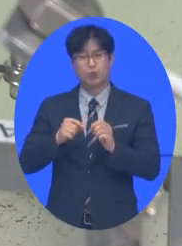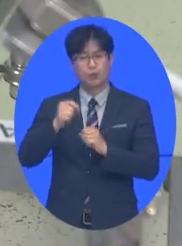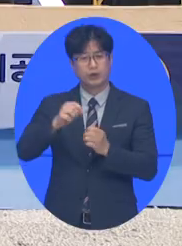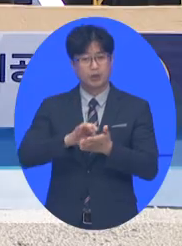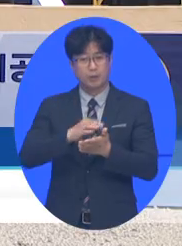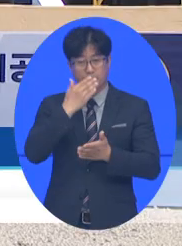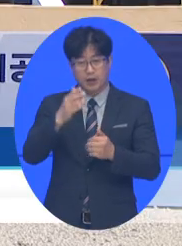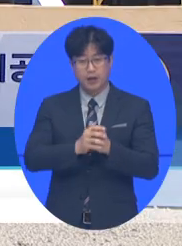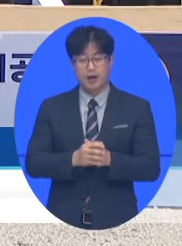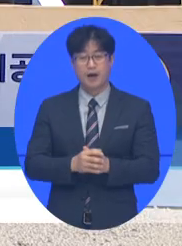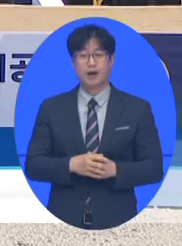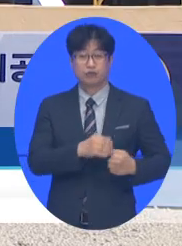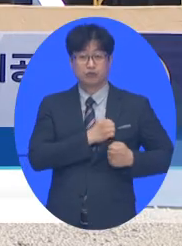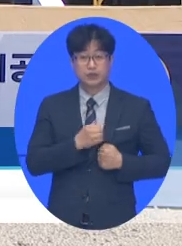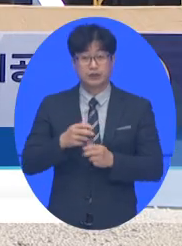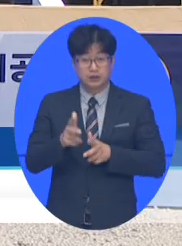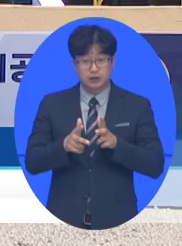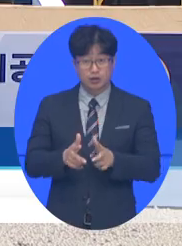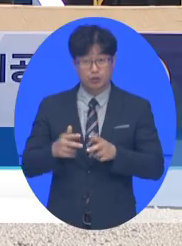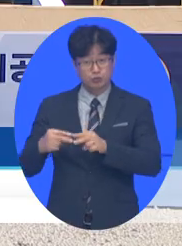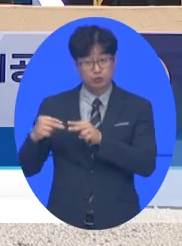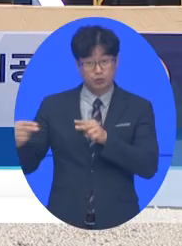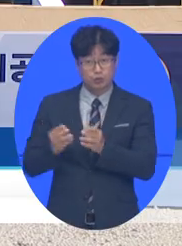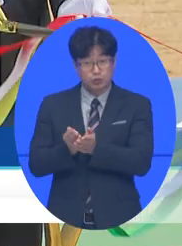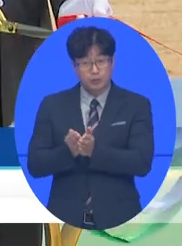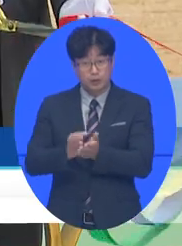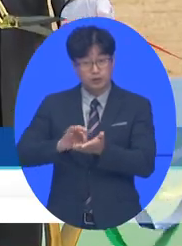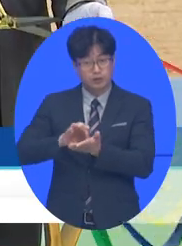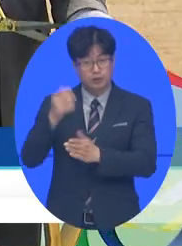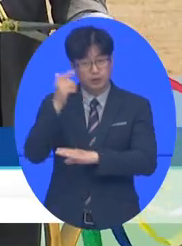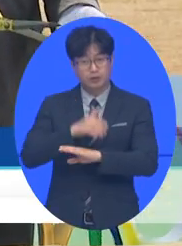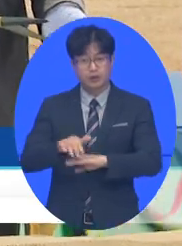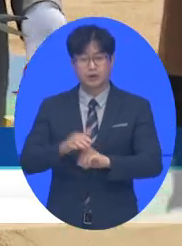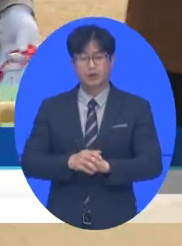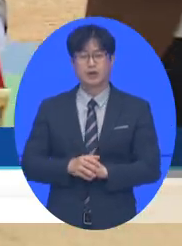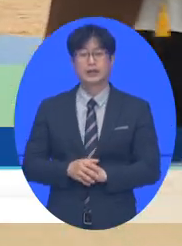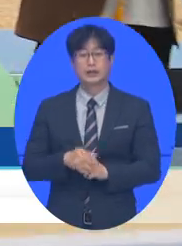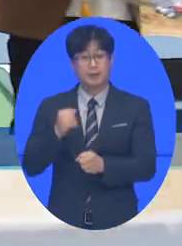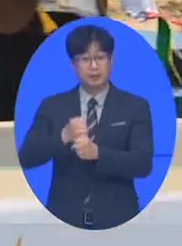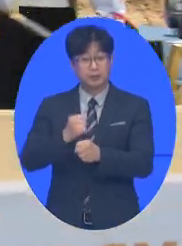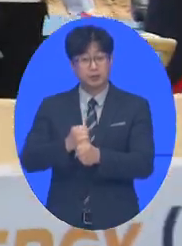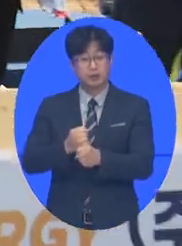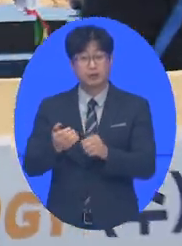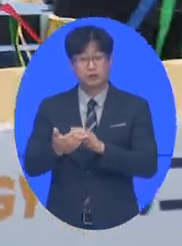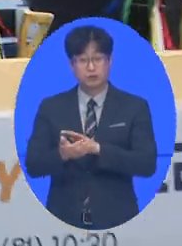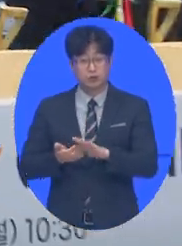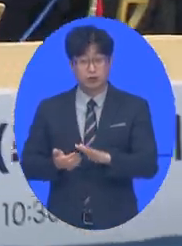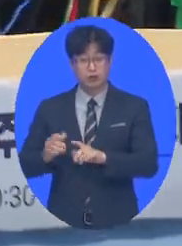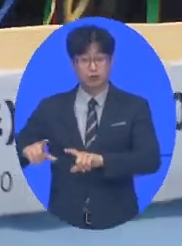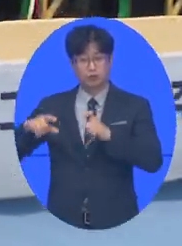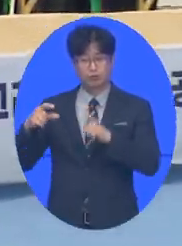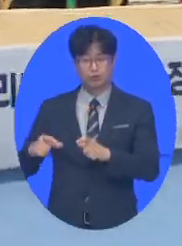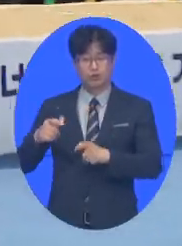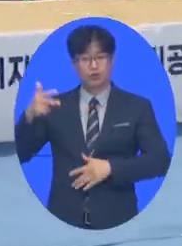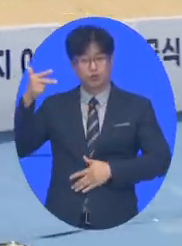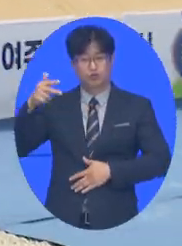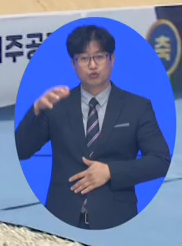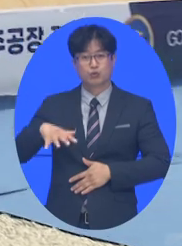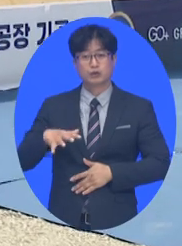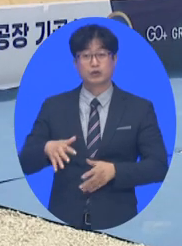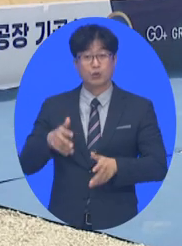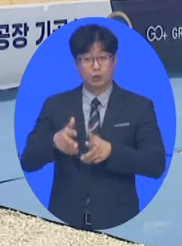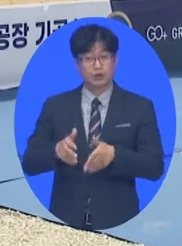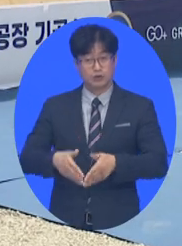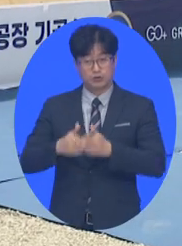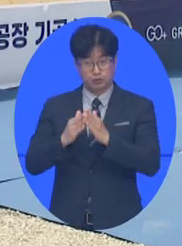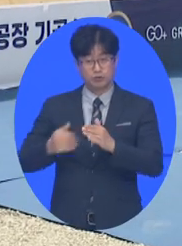장점입니다. 방위산업이나 선박, 철도 차량 등에 쓰일 예정인데 본격적인 양산을 위해 경기 동부 지역인 여주시의